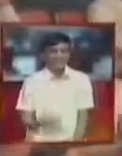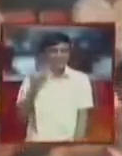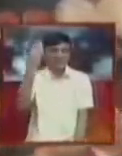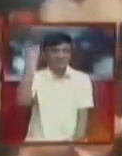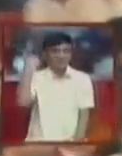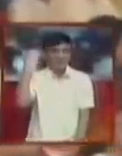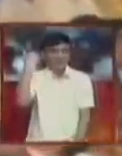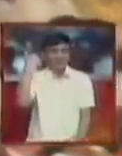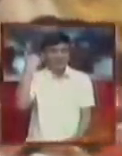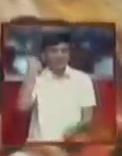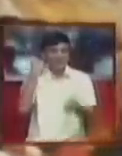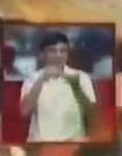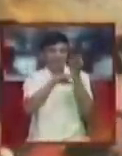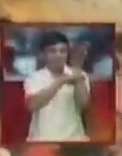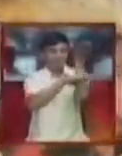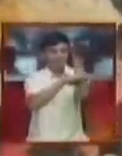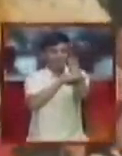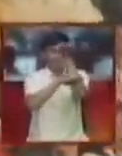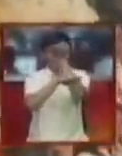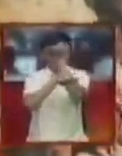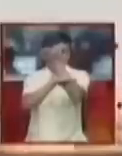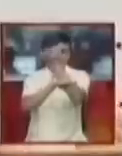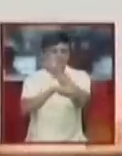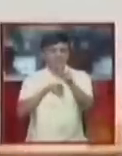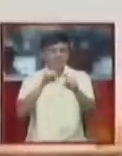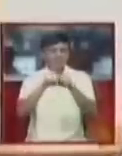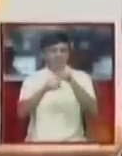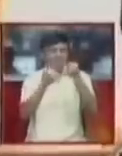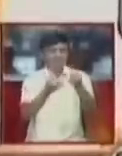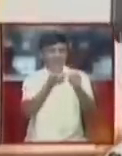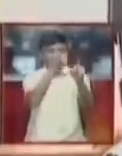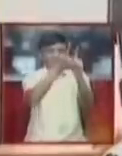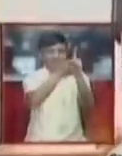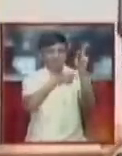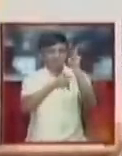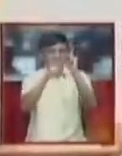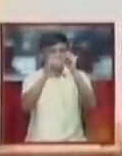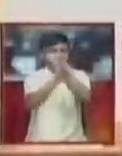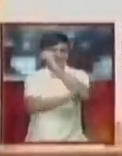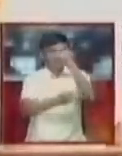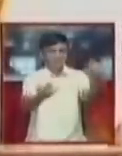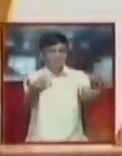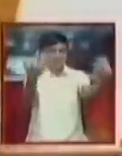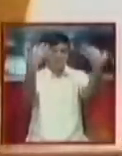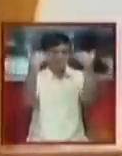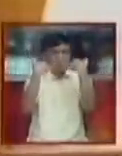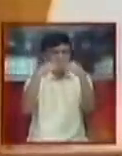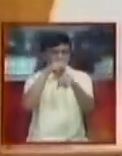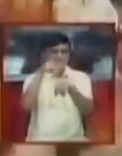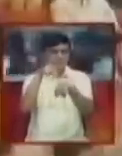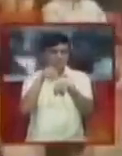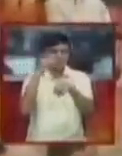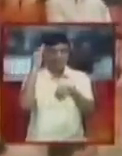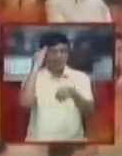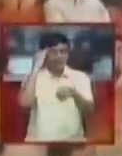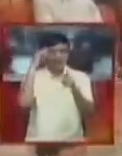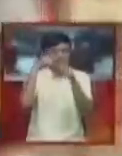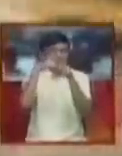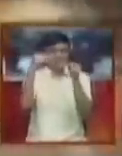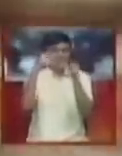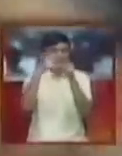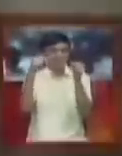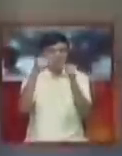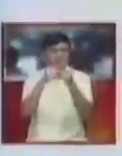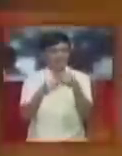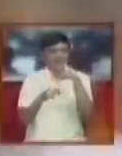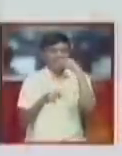Dati po'y namamalimos tayo ng investments. Ngayon, sila ang dumadagsa. Ang mga kumpanyang hapon sa isang pagpupulong po namin,